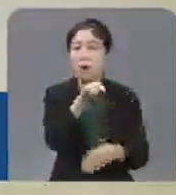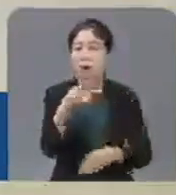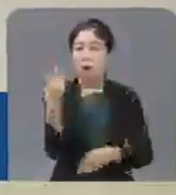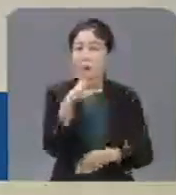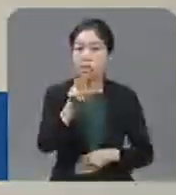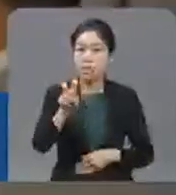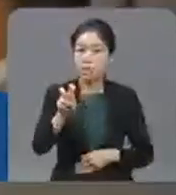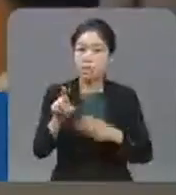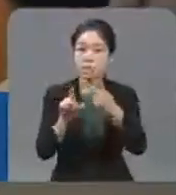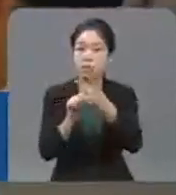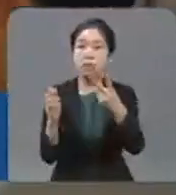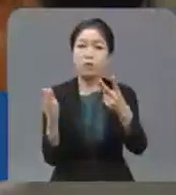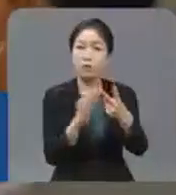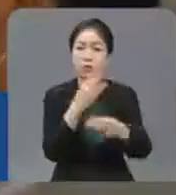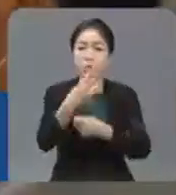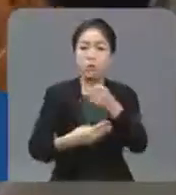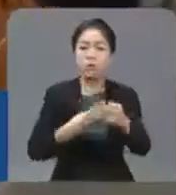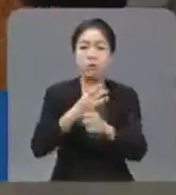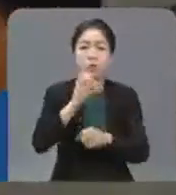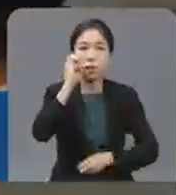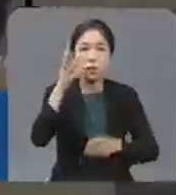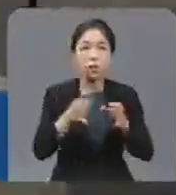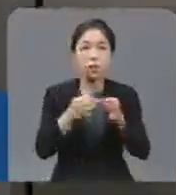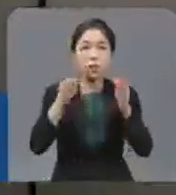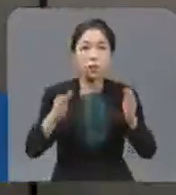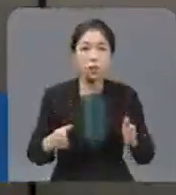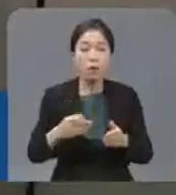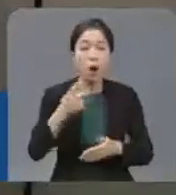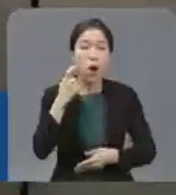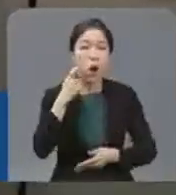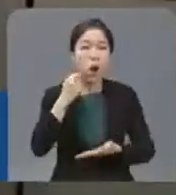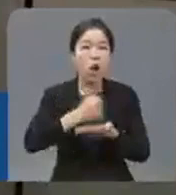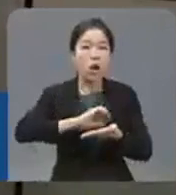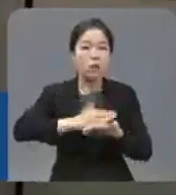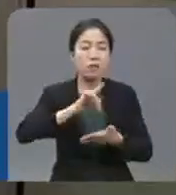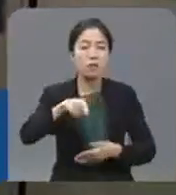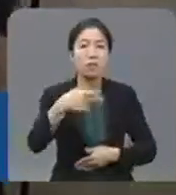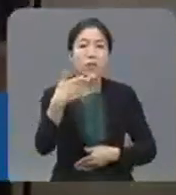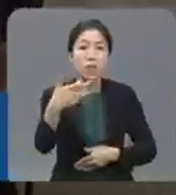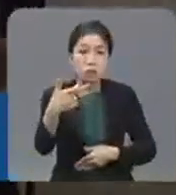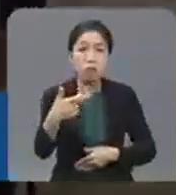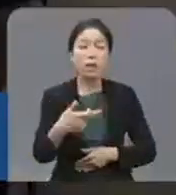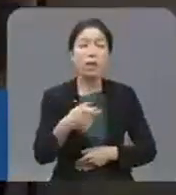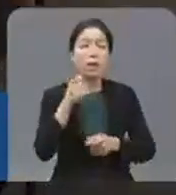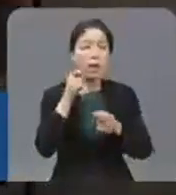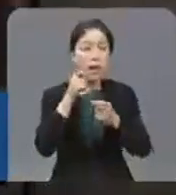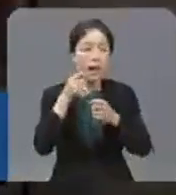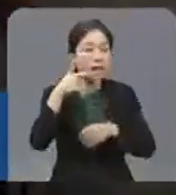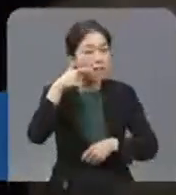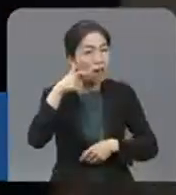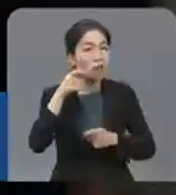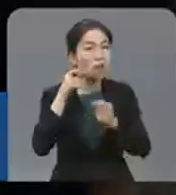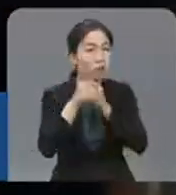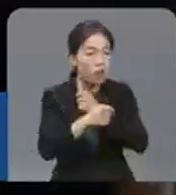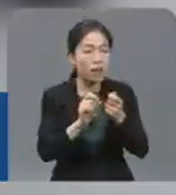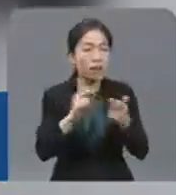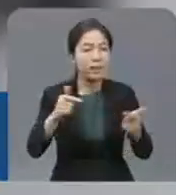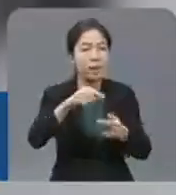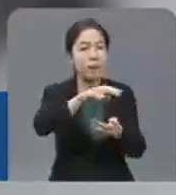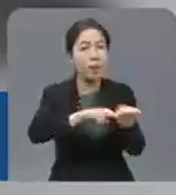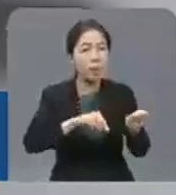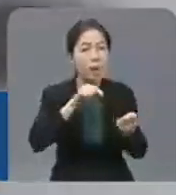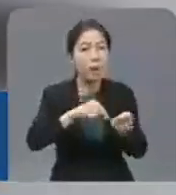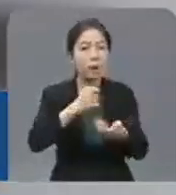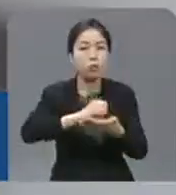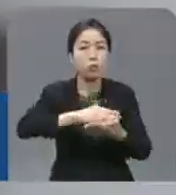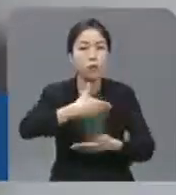지난 2020년 2월부터 3년 4개월 동안 대포통장 100 17개를 전화 금융사기 조직 등의 유통하고